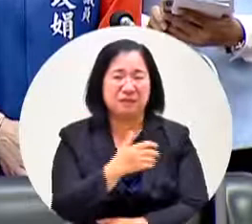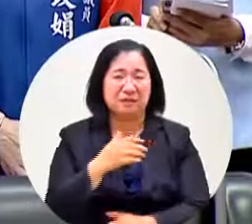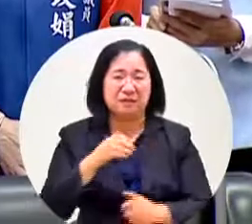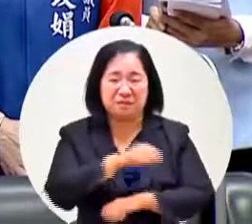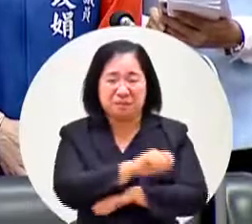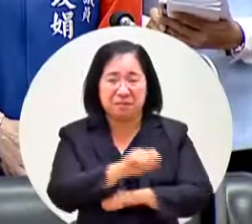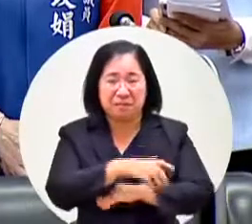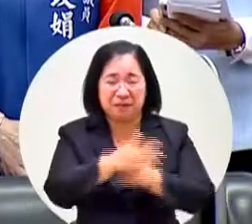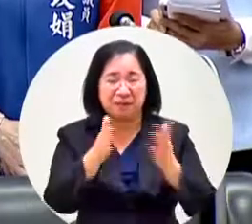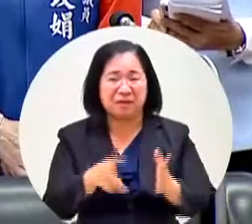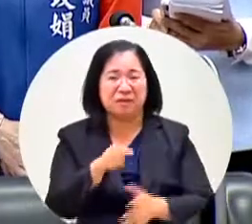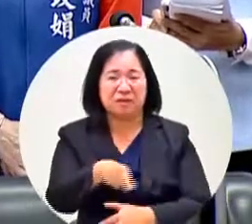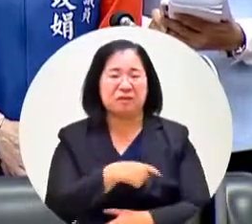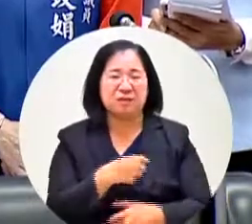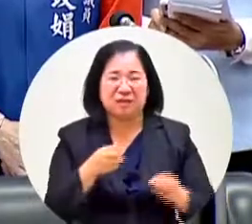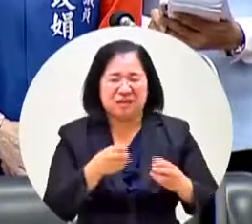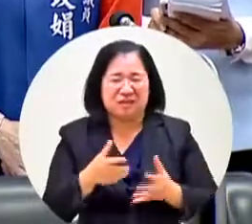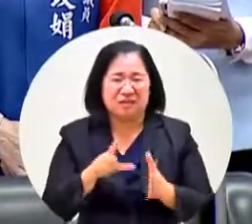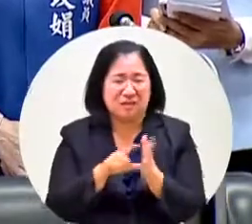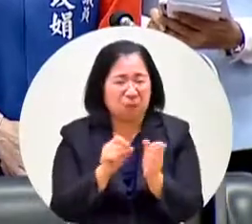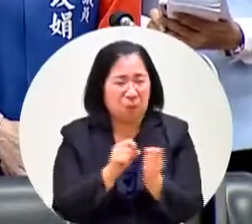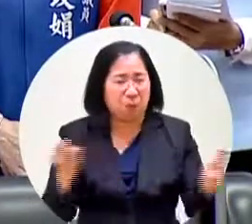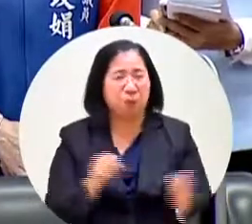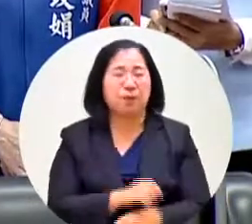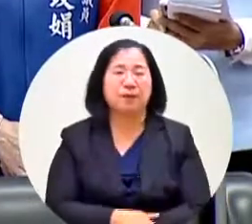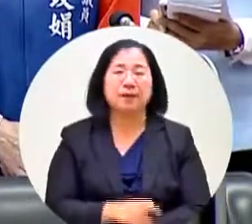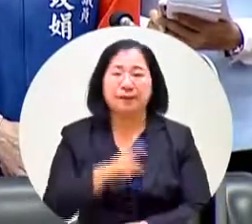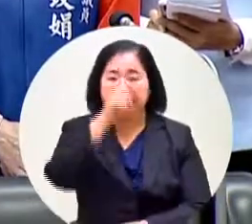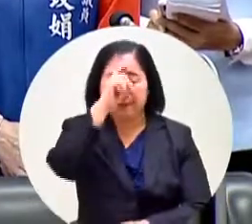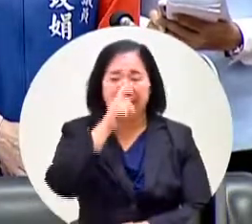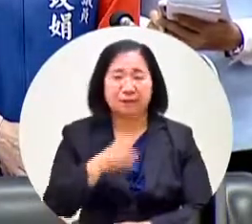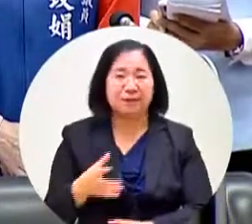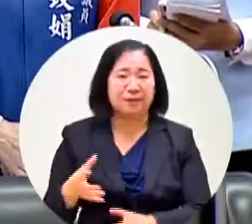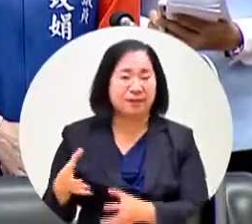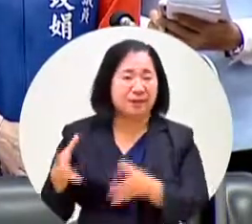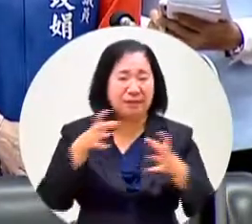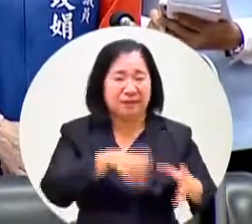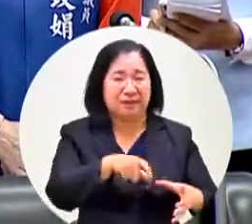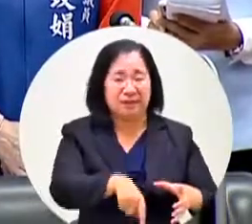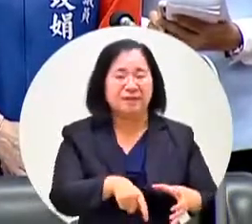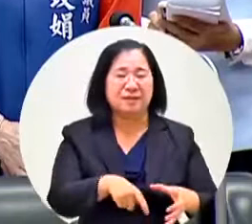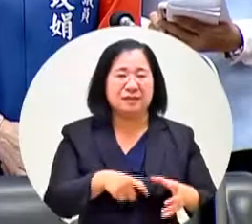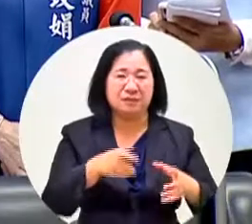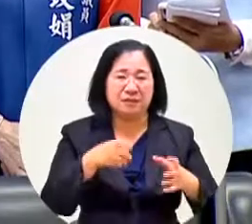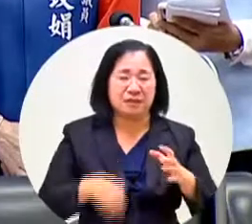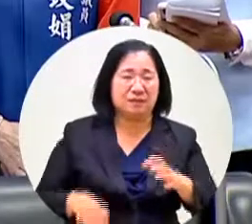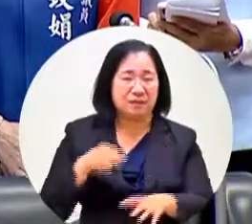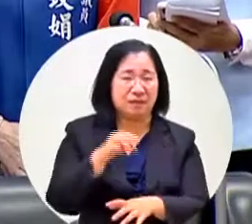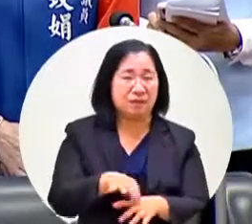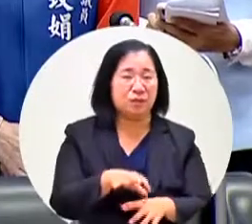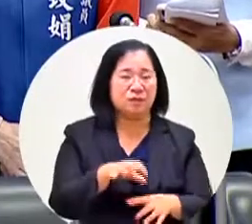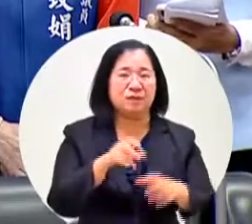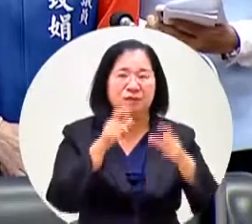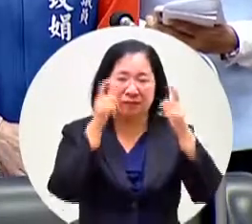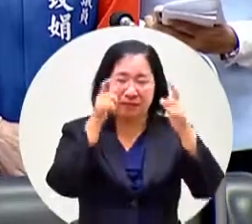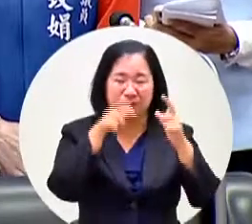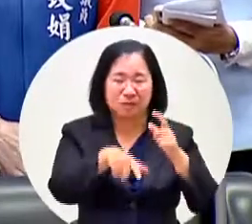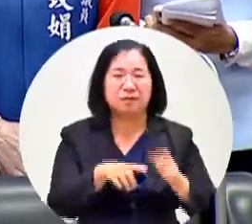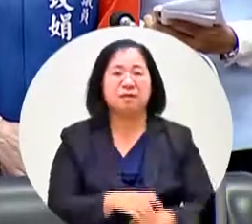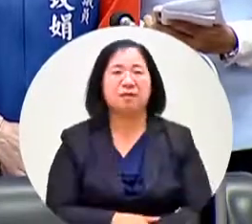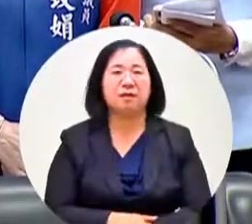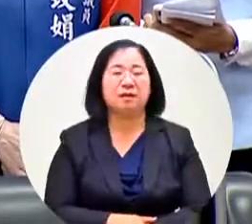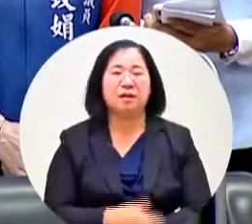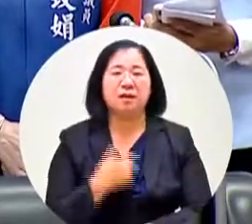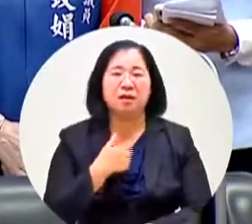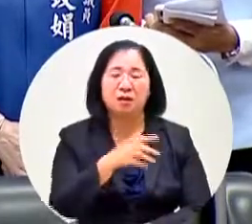真的亲自跑到台北陈泰铭董事长的办公室，跟着他谈了很久，希望他到高